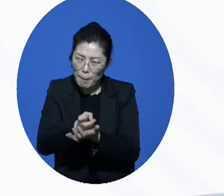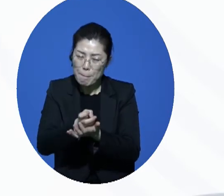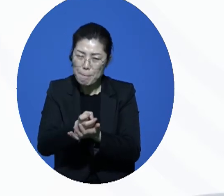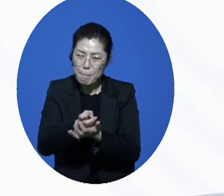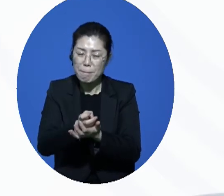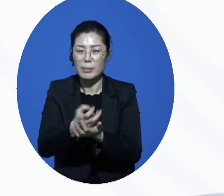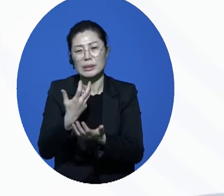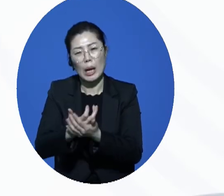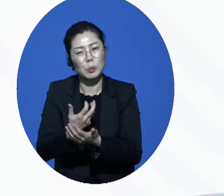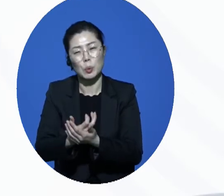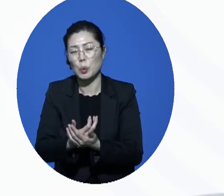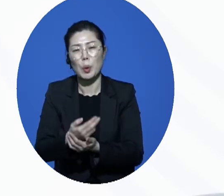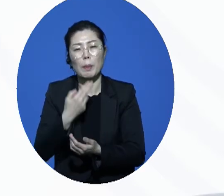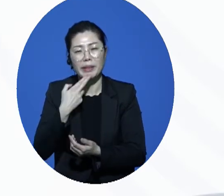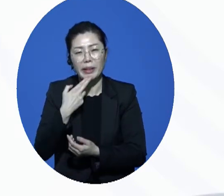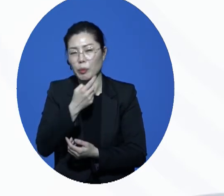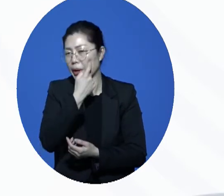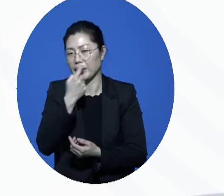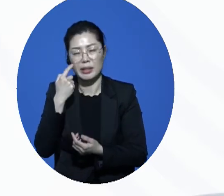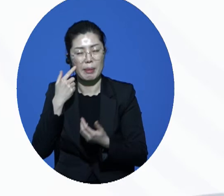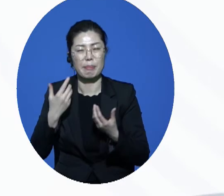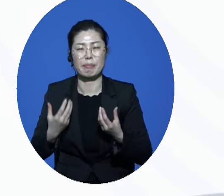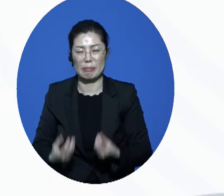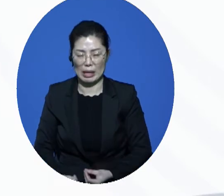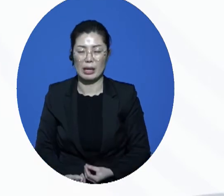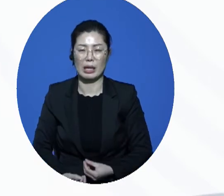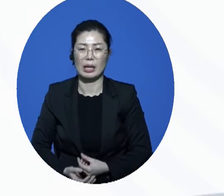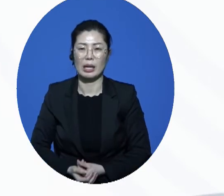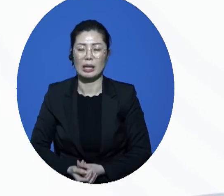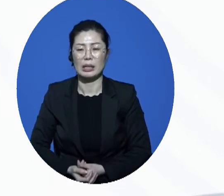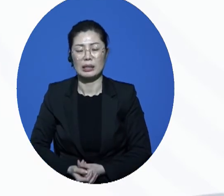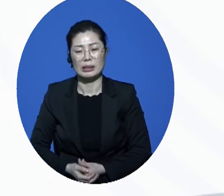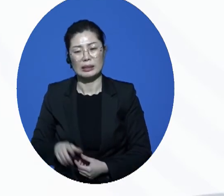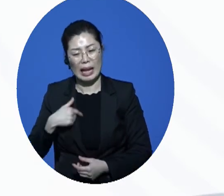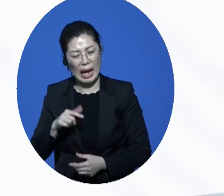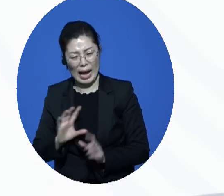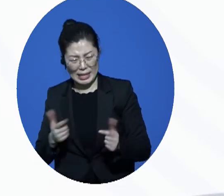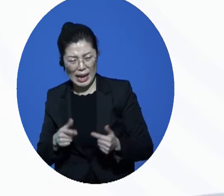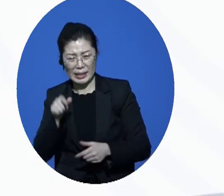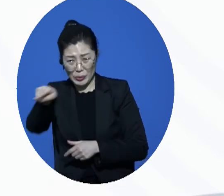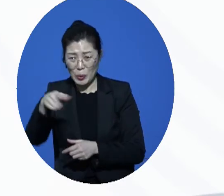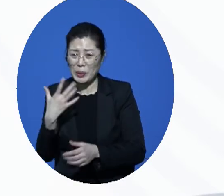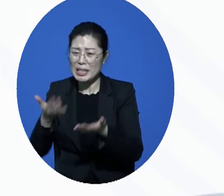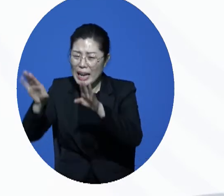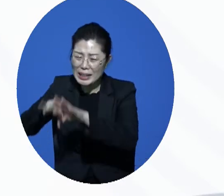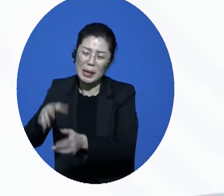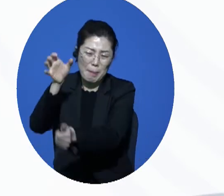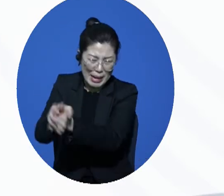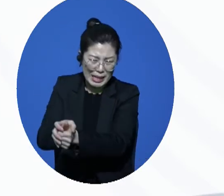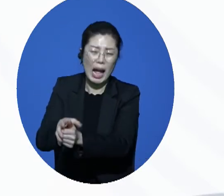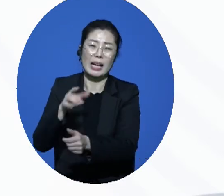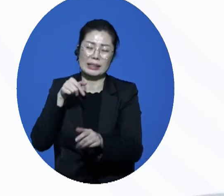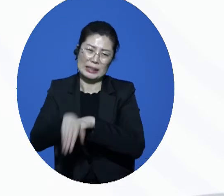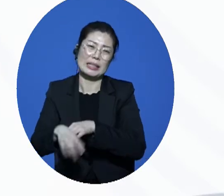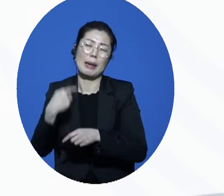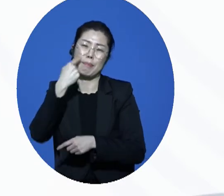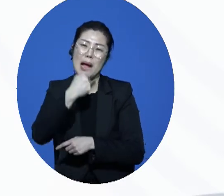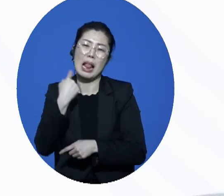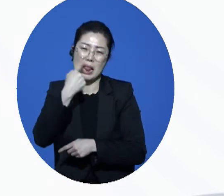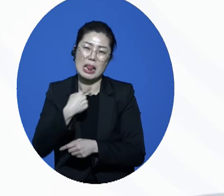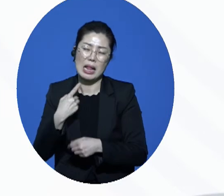확인할 수 있었습니다. 기관들은 서로 핑퐁해서 책임을 넘겼고, 이 과정 안에서 장애인은